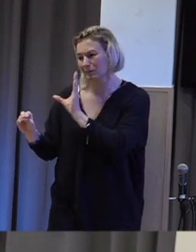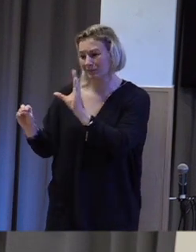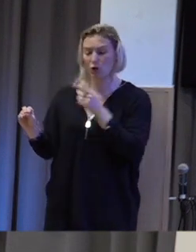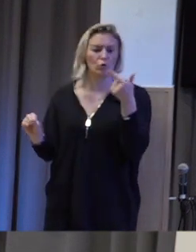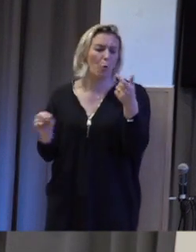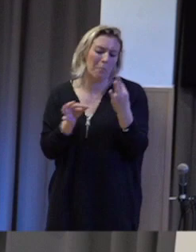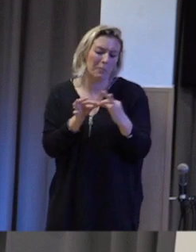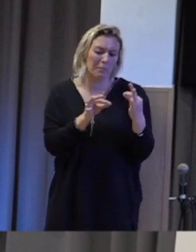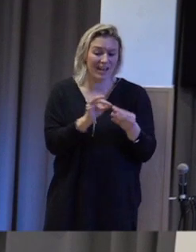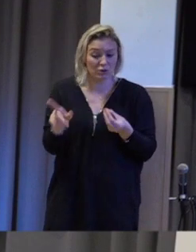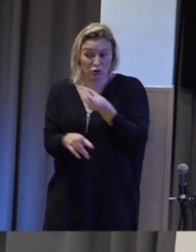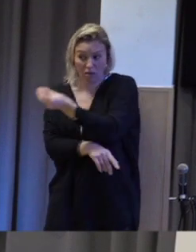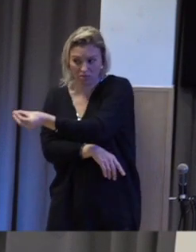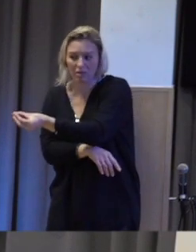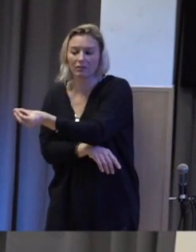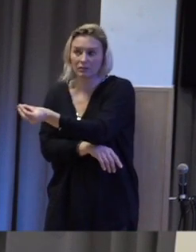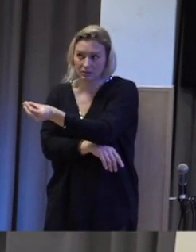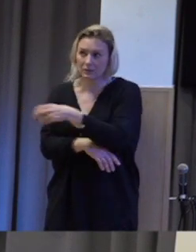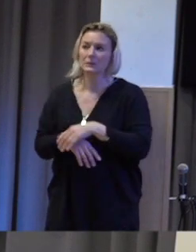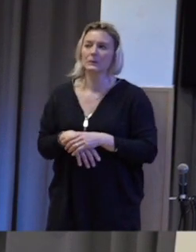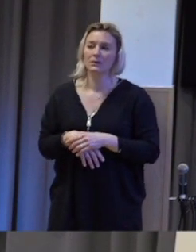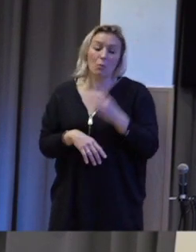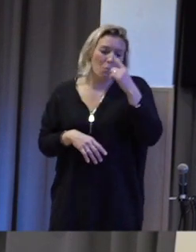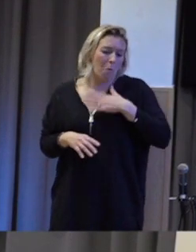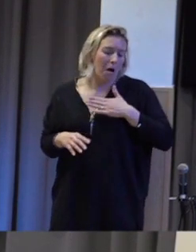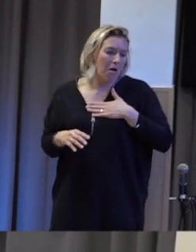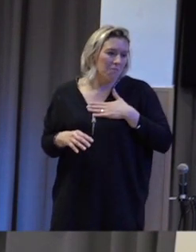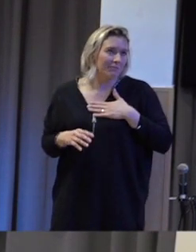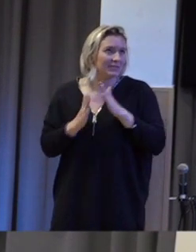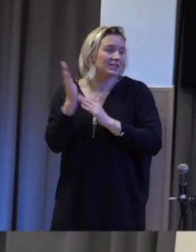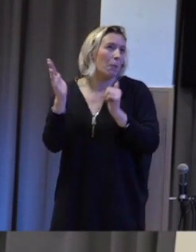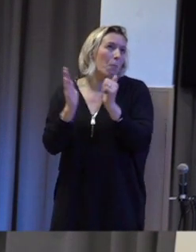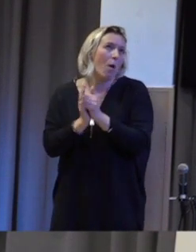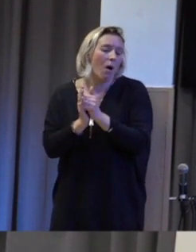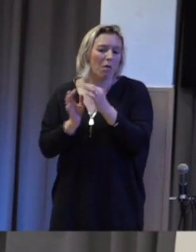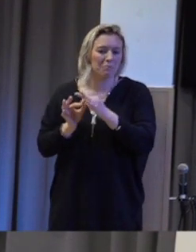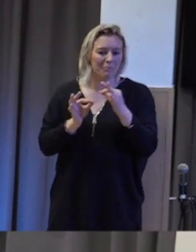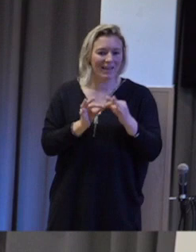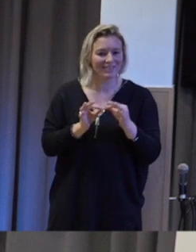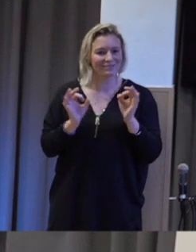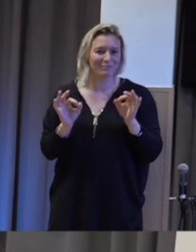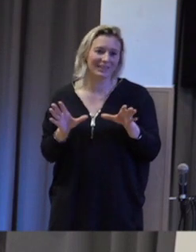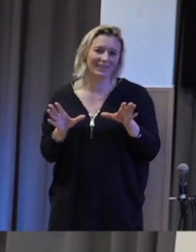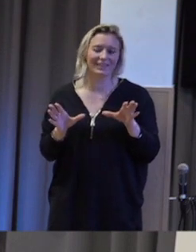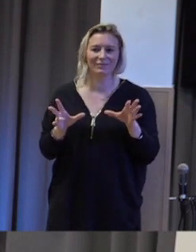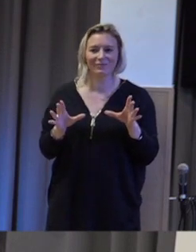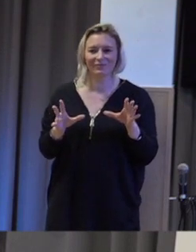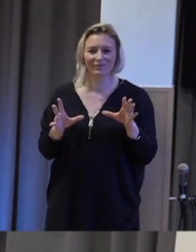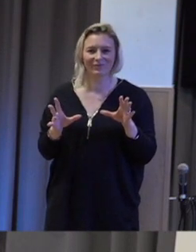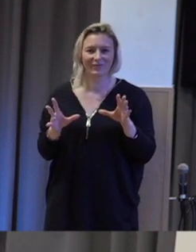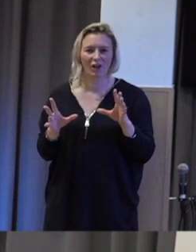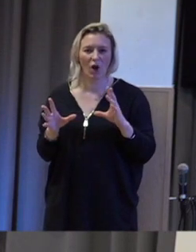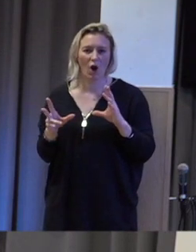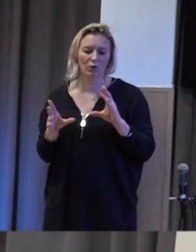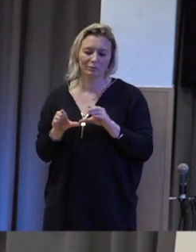deniers. Deux deniers qui, pour moi, j'essaye de représenter ça comme l'Ancien et le Nouveau